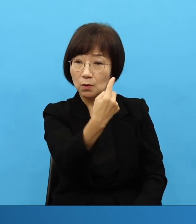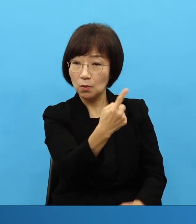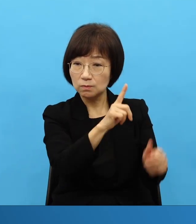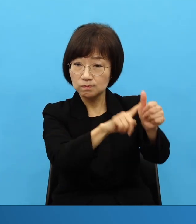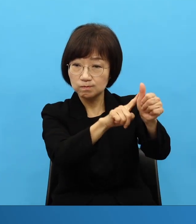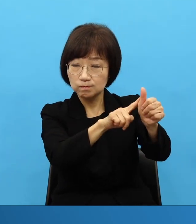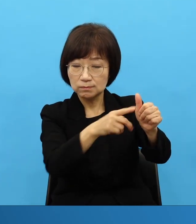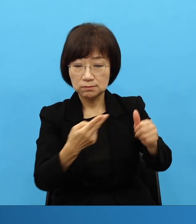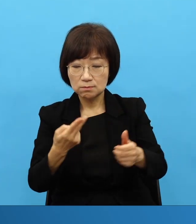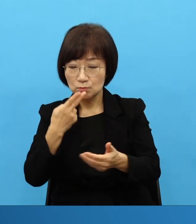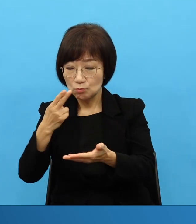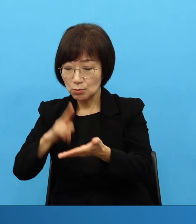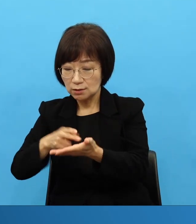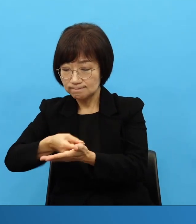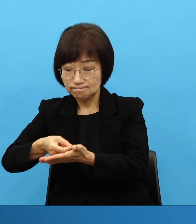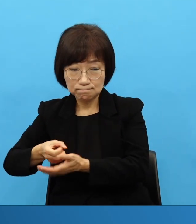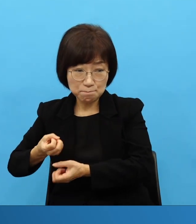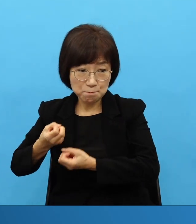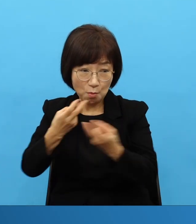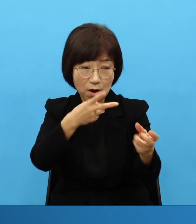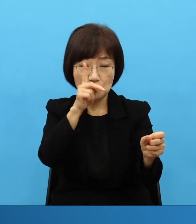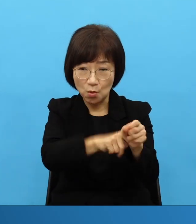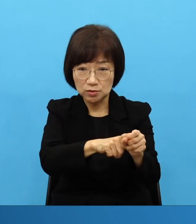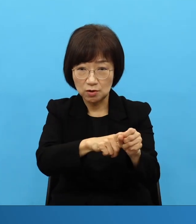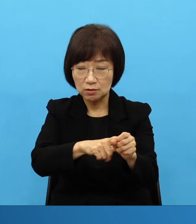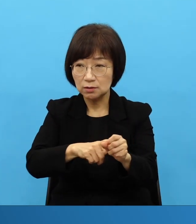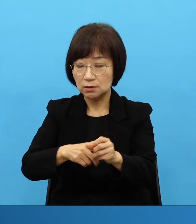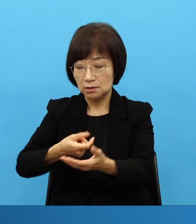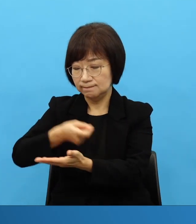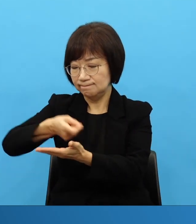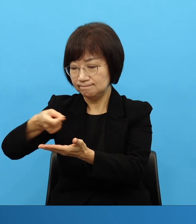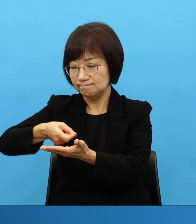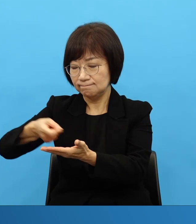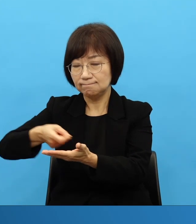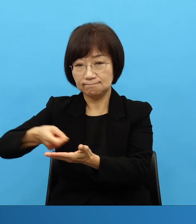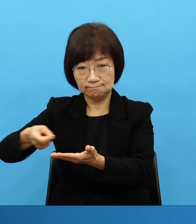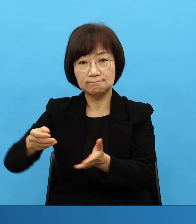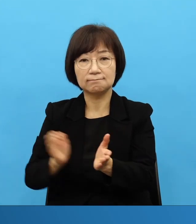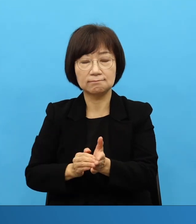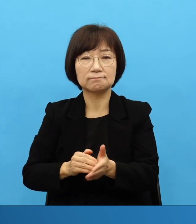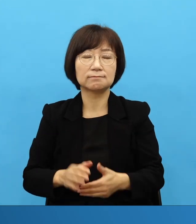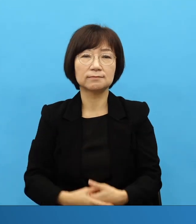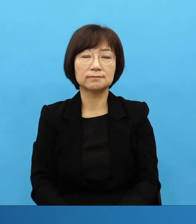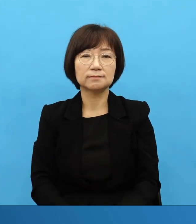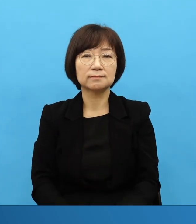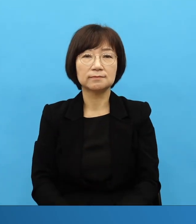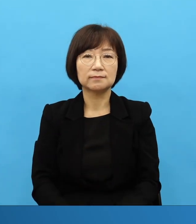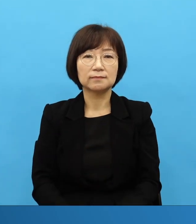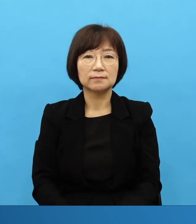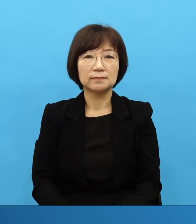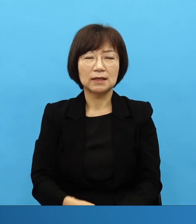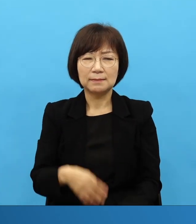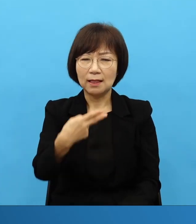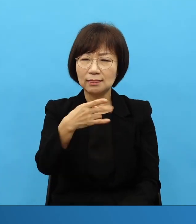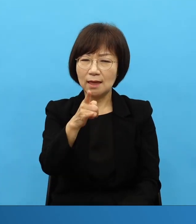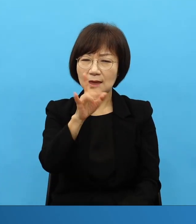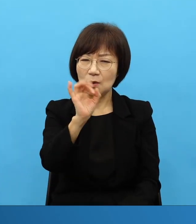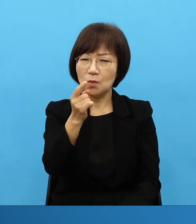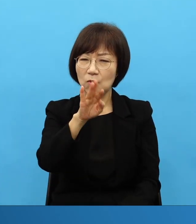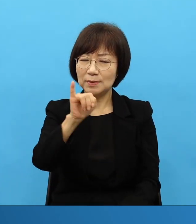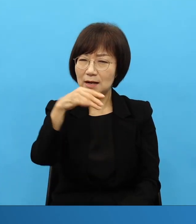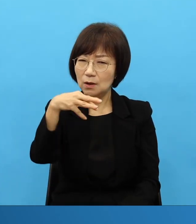simply record this. He recorded this in order to send it to Theophilus. 많은 사람들이 예측하기를 데오빌로가